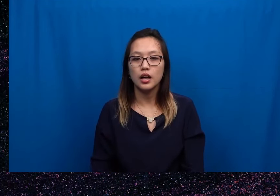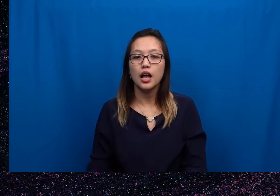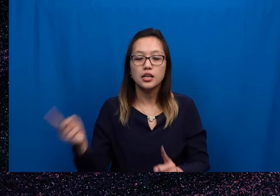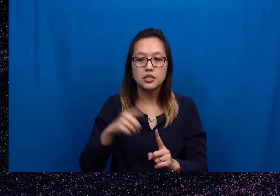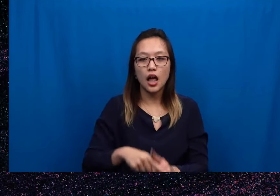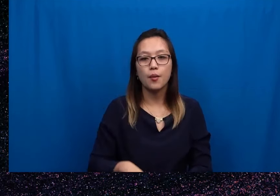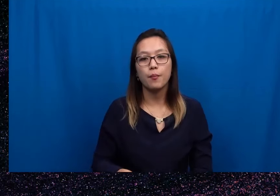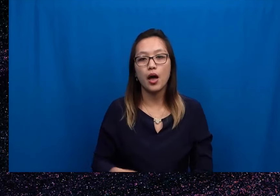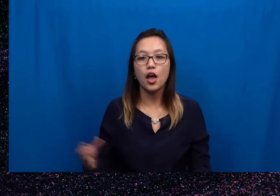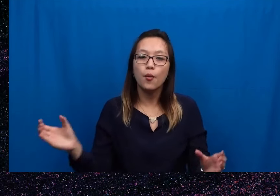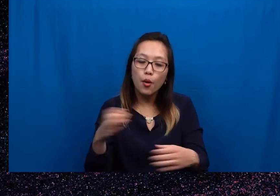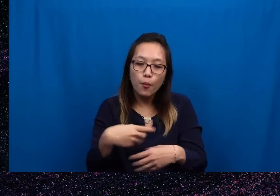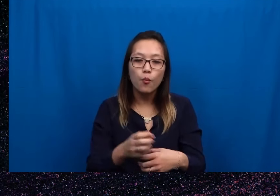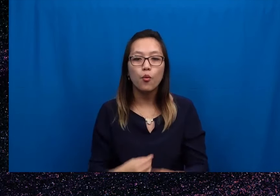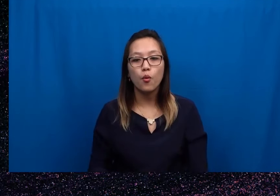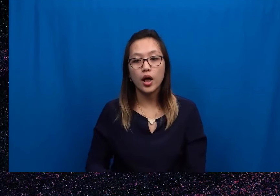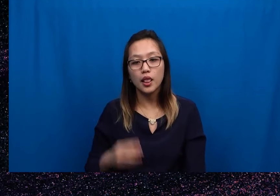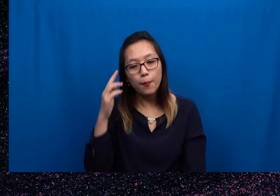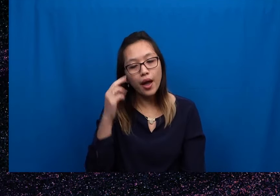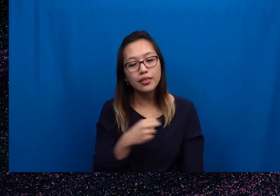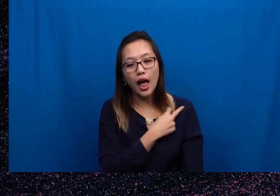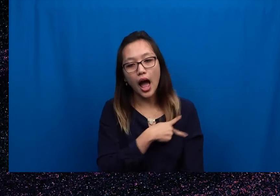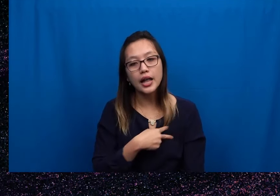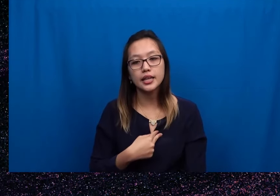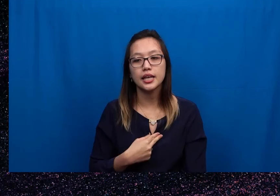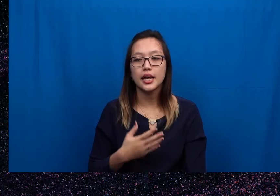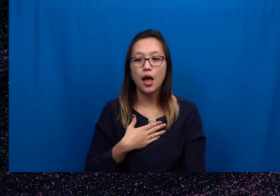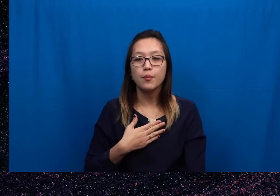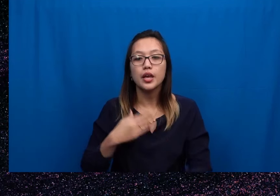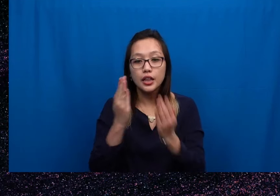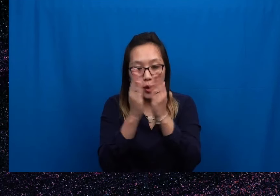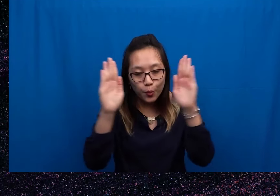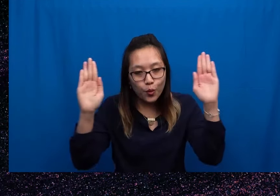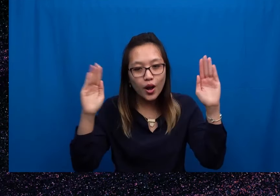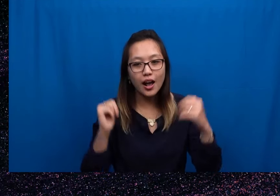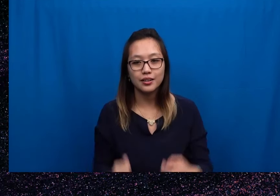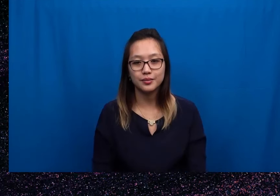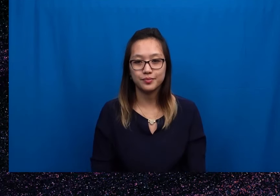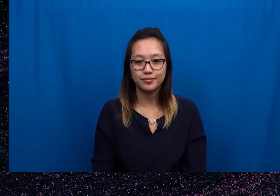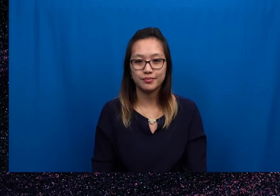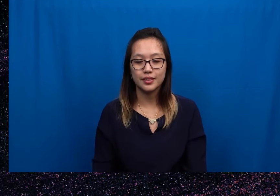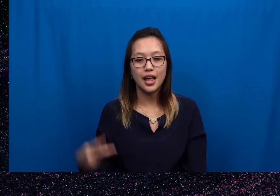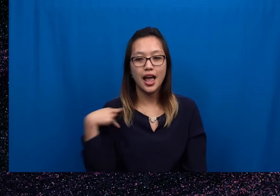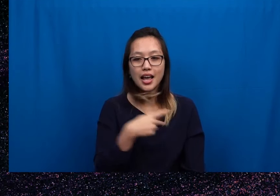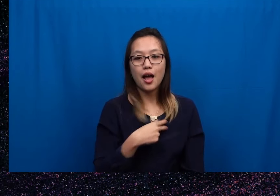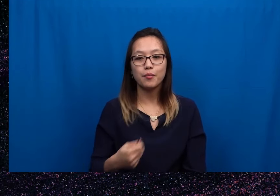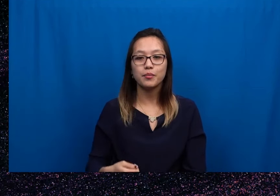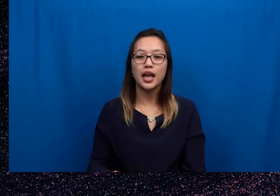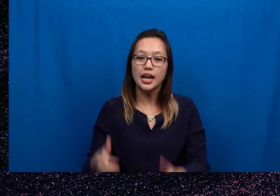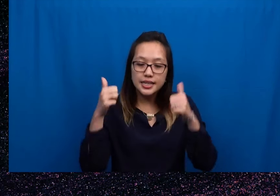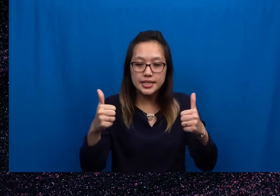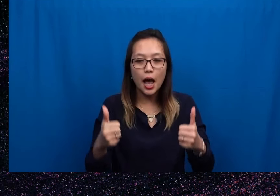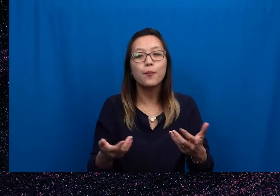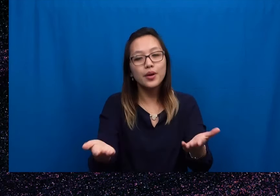menjadi terang, sehingga kebenaran firman-Mu menjadi terbuka bagi kami. Kami siap untuk menerima benih